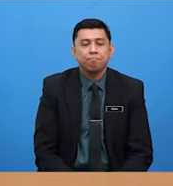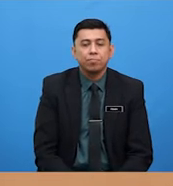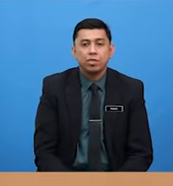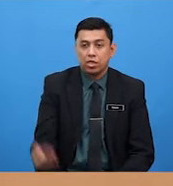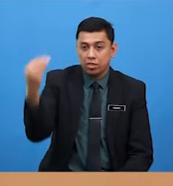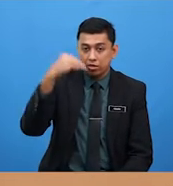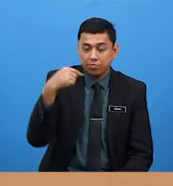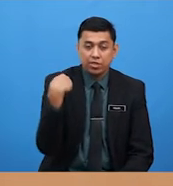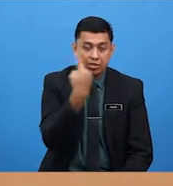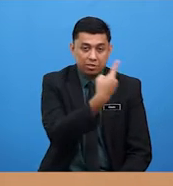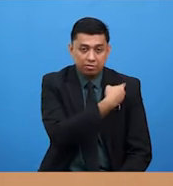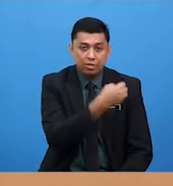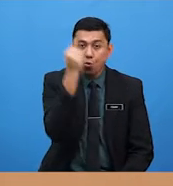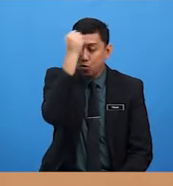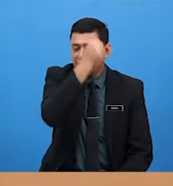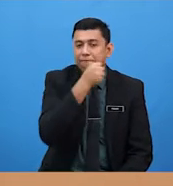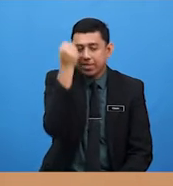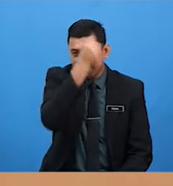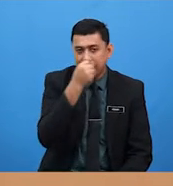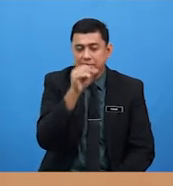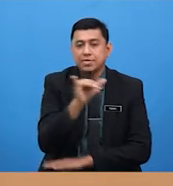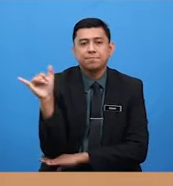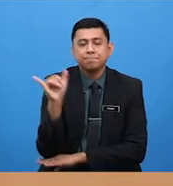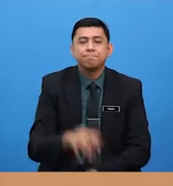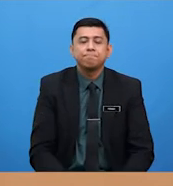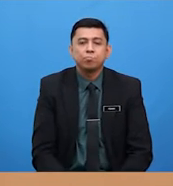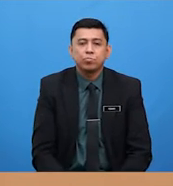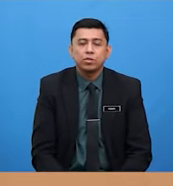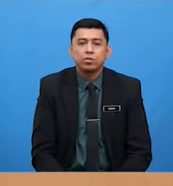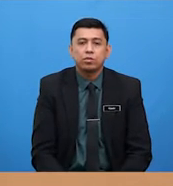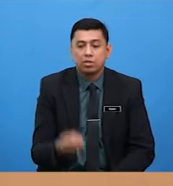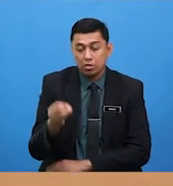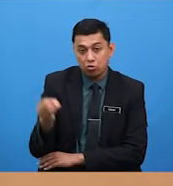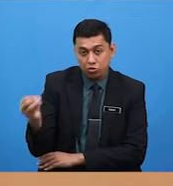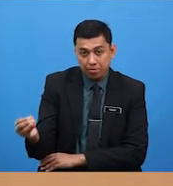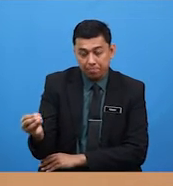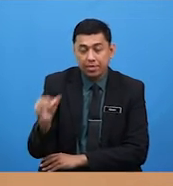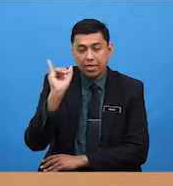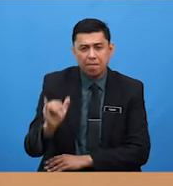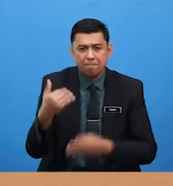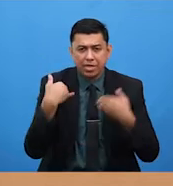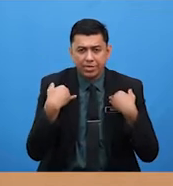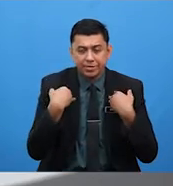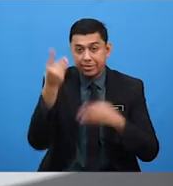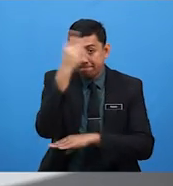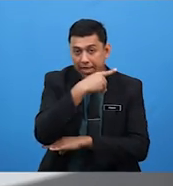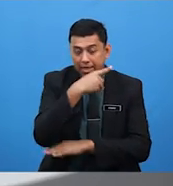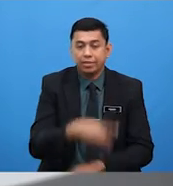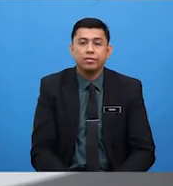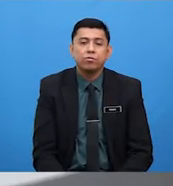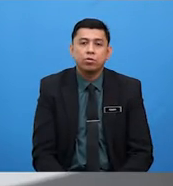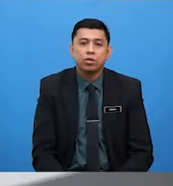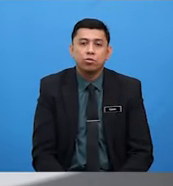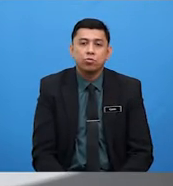Jom kita lihat sifat-sifatnya. Di sini kita lihat objek-objek yang berada di depan. Okey, kita